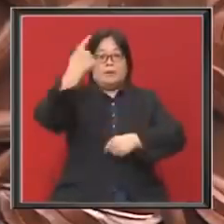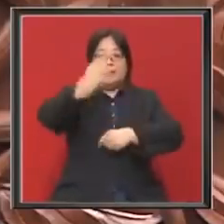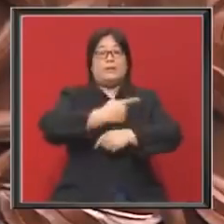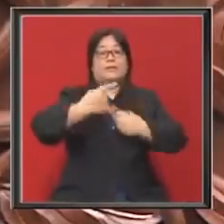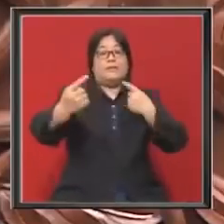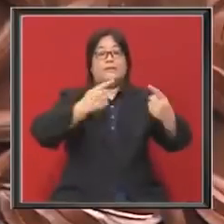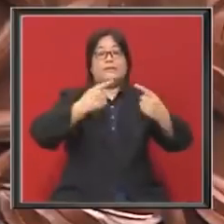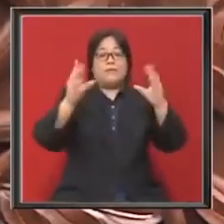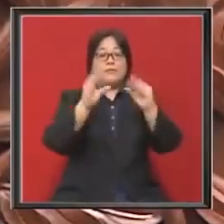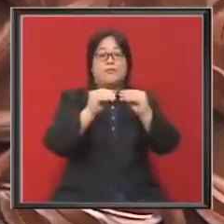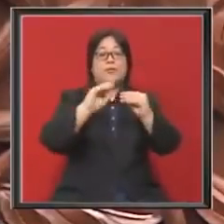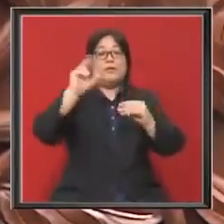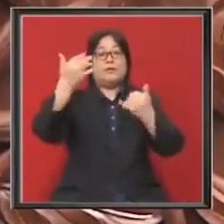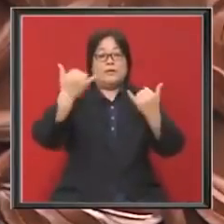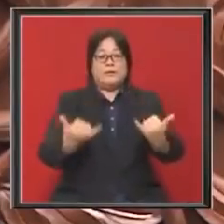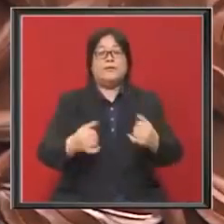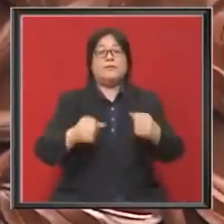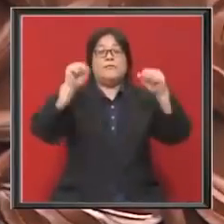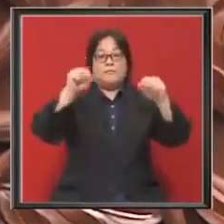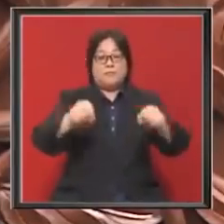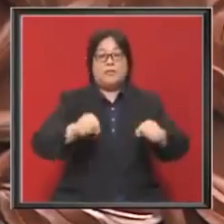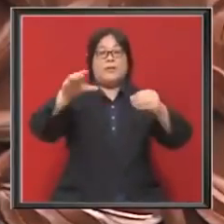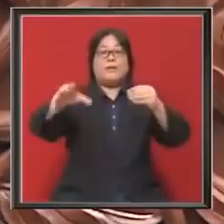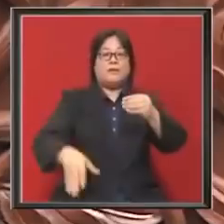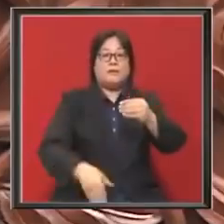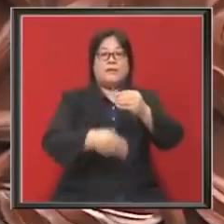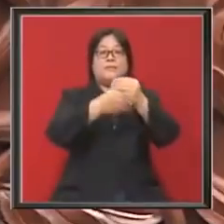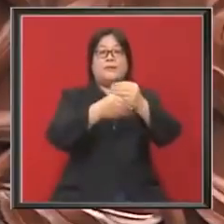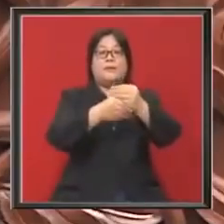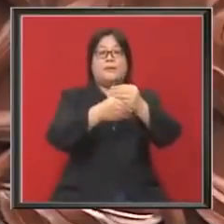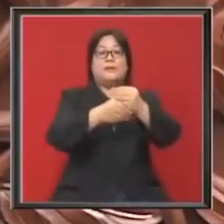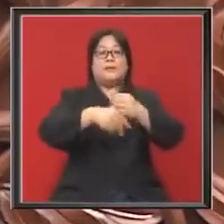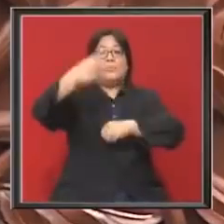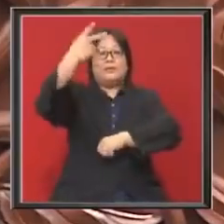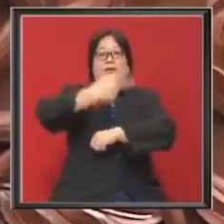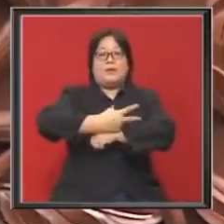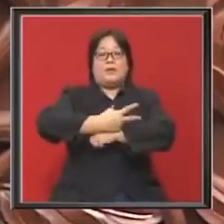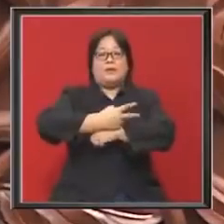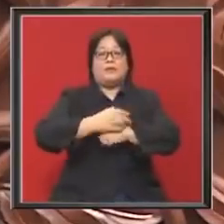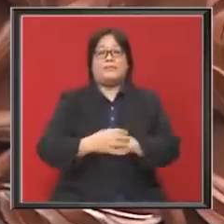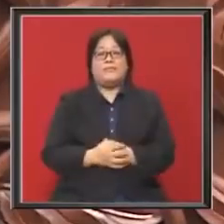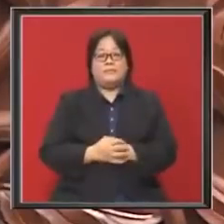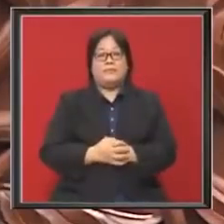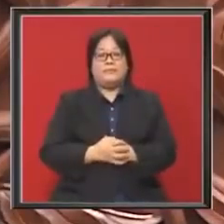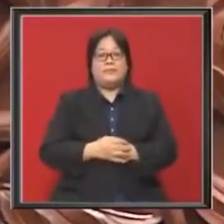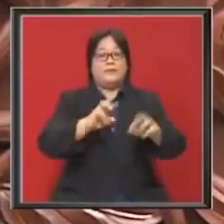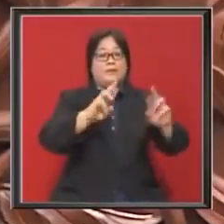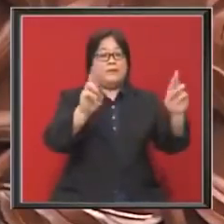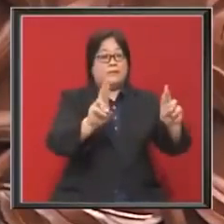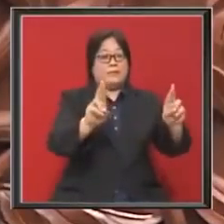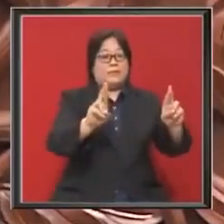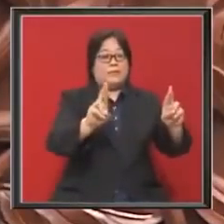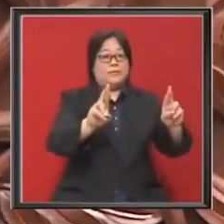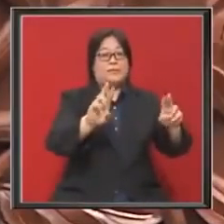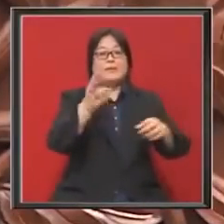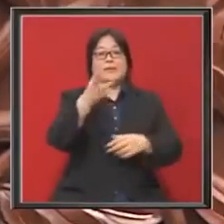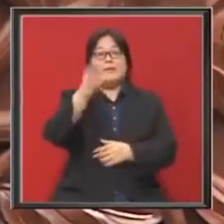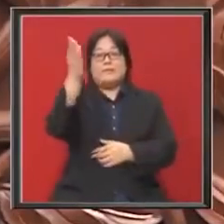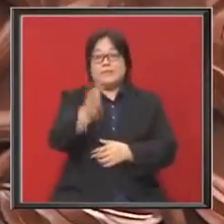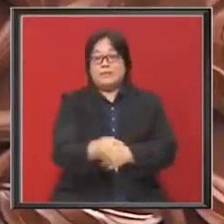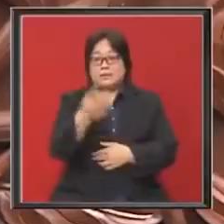hari persidangan surat ketiga ini boleh ditambah sebanyak dua hari lagi yaitu pada hari Rabu